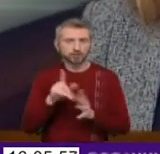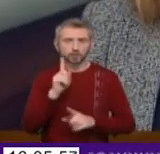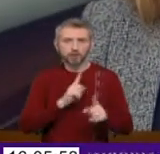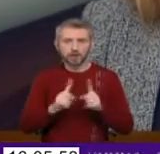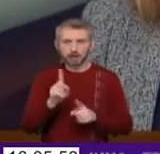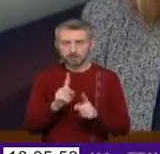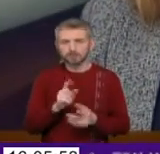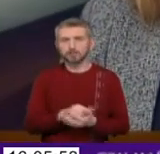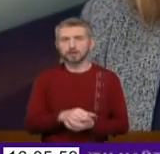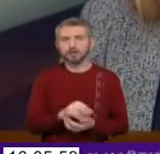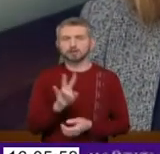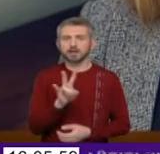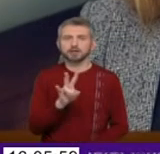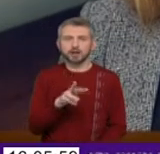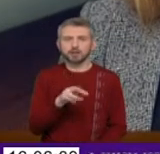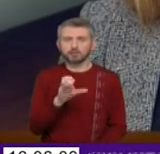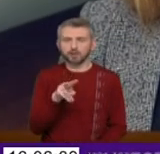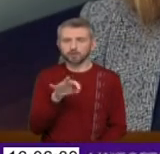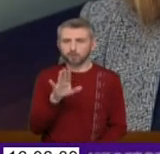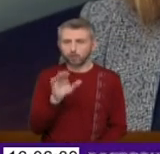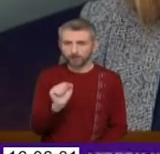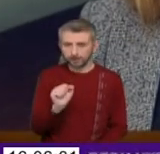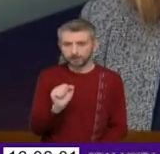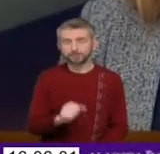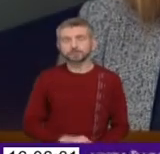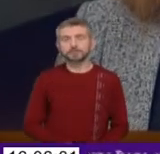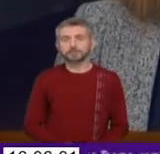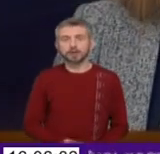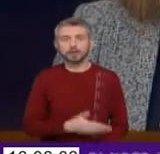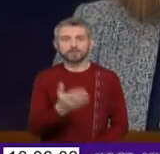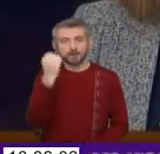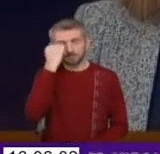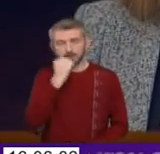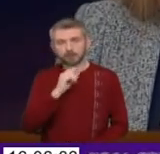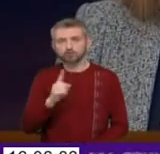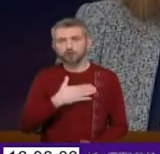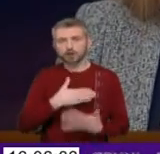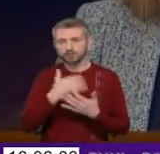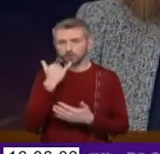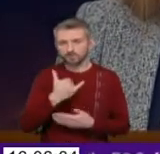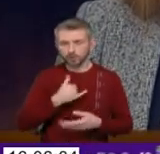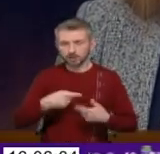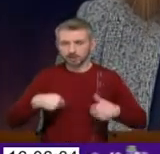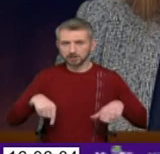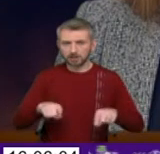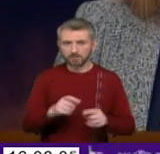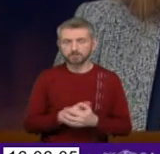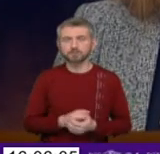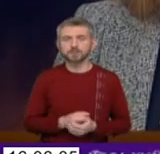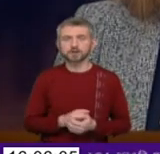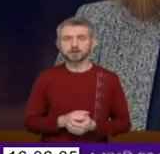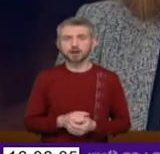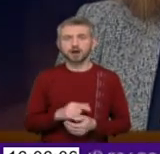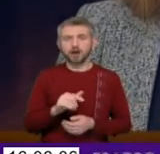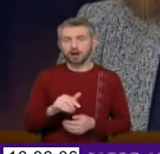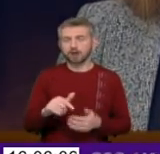ради, представниця депутатської фракції «Солідарність» пані Наталія Маслова. Вам дякую за те, що ви активно долучалися до нашого прямого ефіру. А